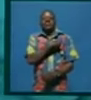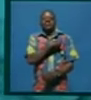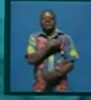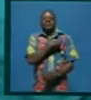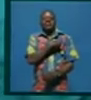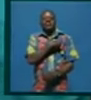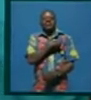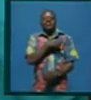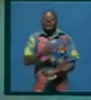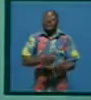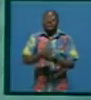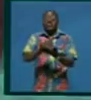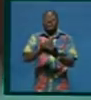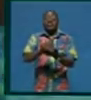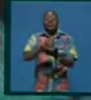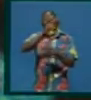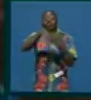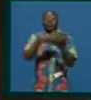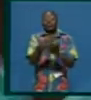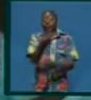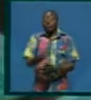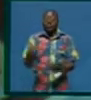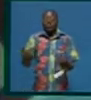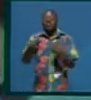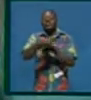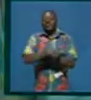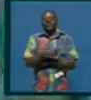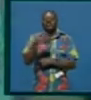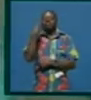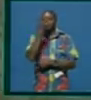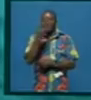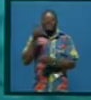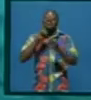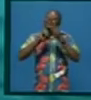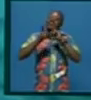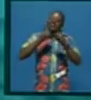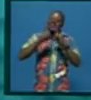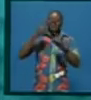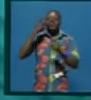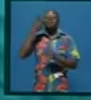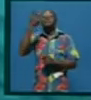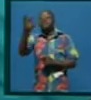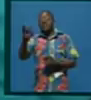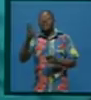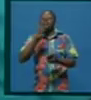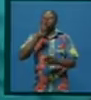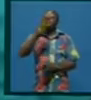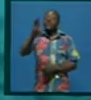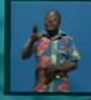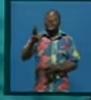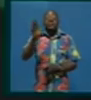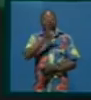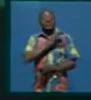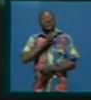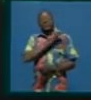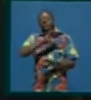est derrière toute chose aujourd'hui. Donc, il faut qu'on en parle pour faire voir les gens les réalités et pour que les comportements changent